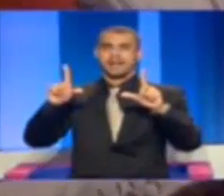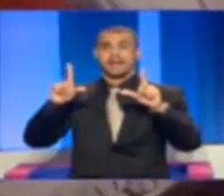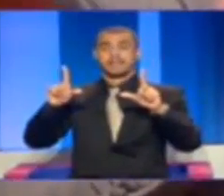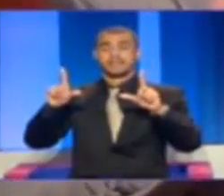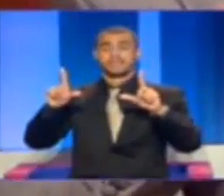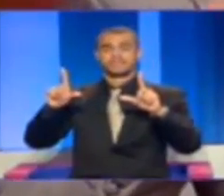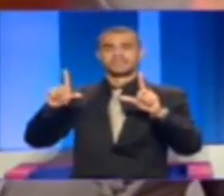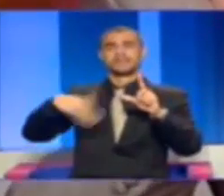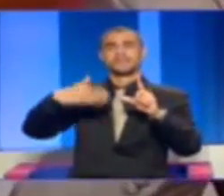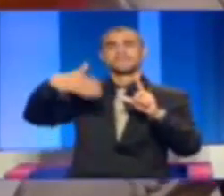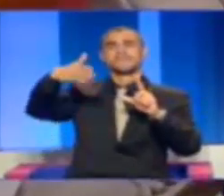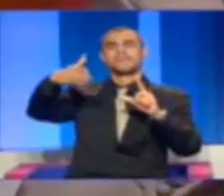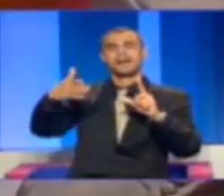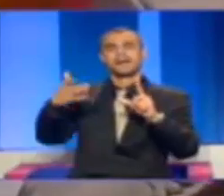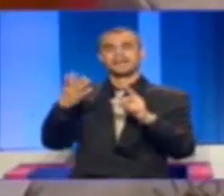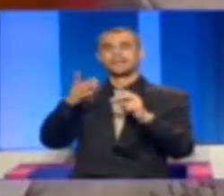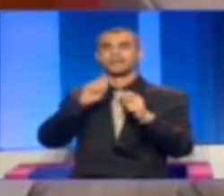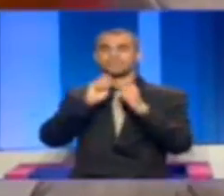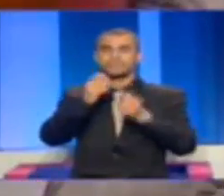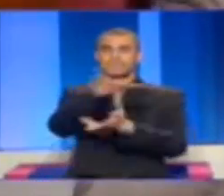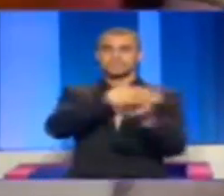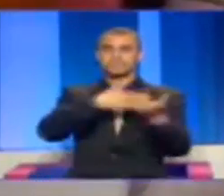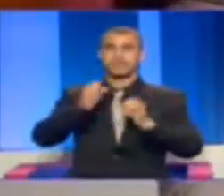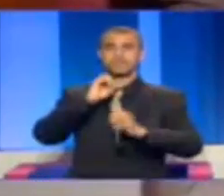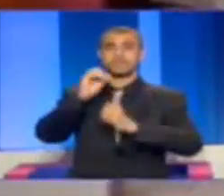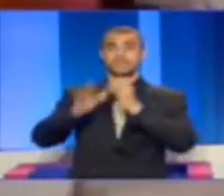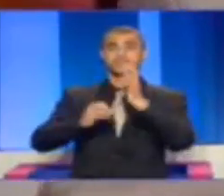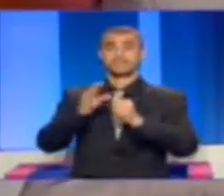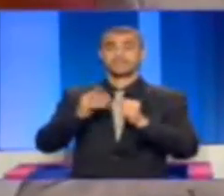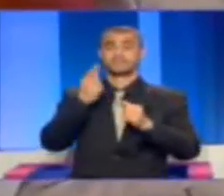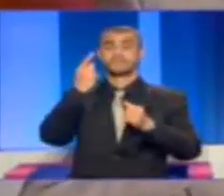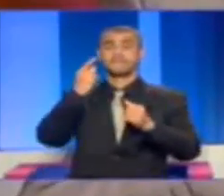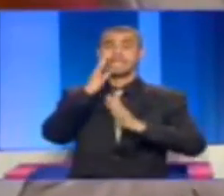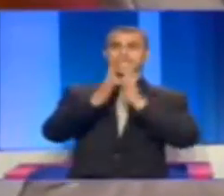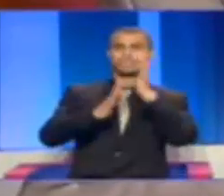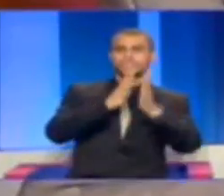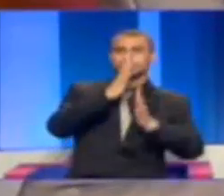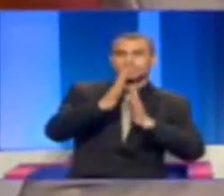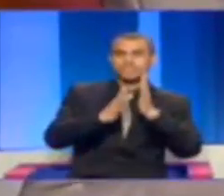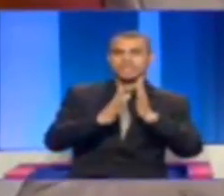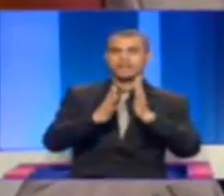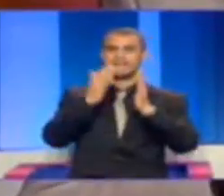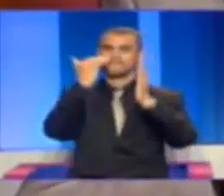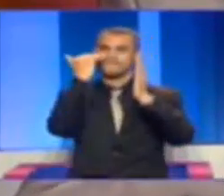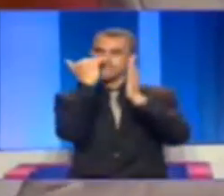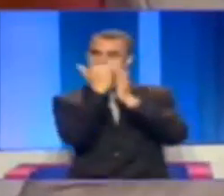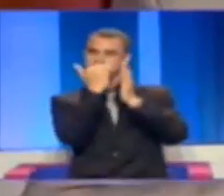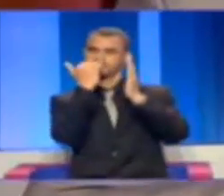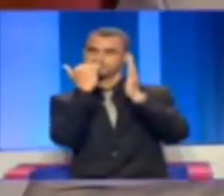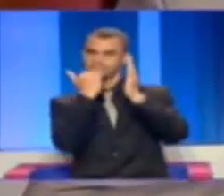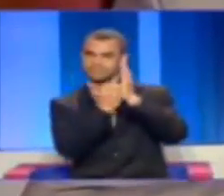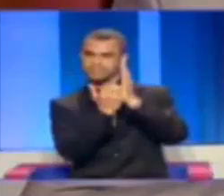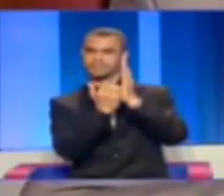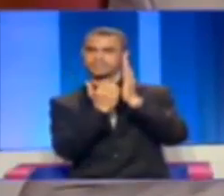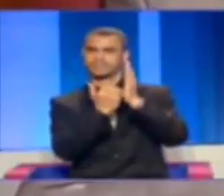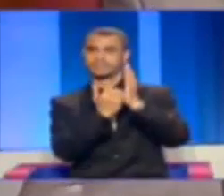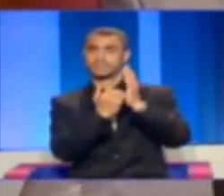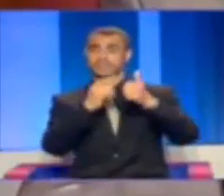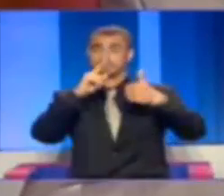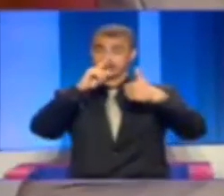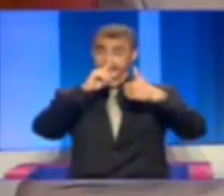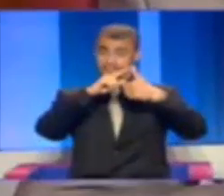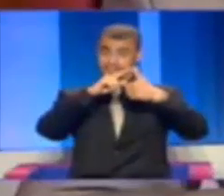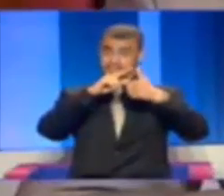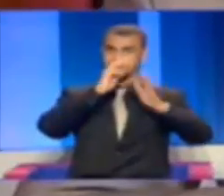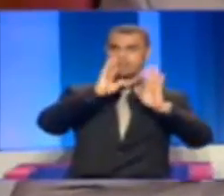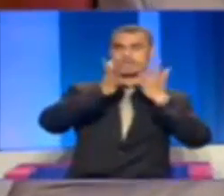الاشاره. الاشاره هنا ما كنهضرش، لان خصنا نفرقوا بين انواع معينه ديال الاشارات. في ان كاين الاشارات الاصطلاحيه